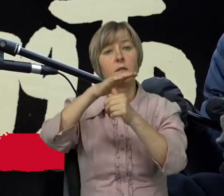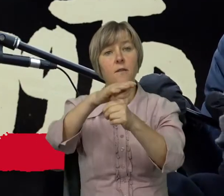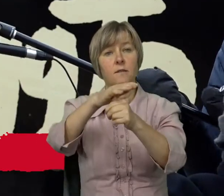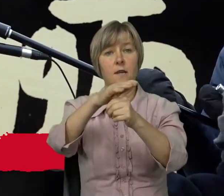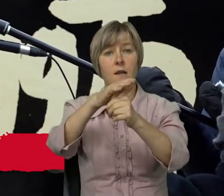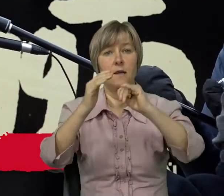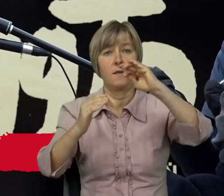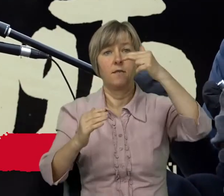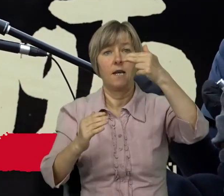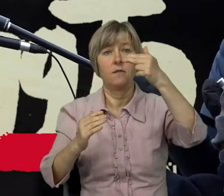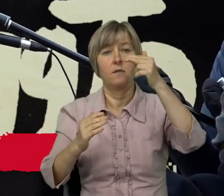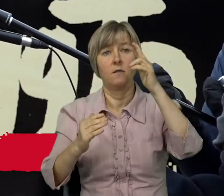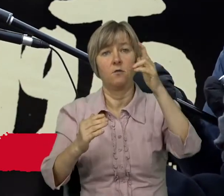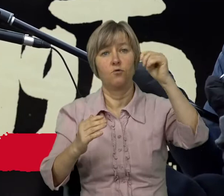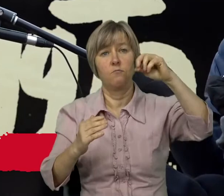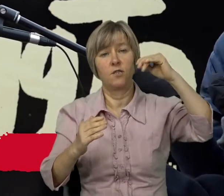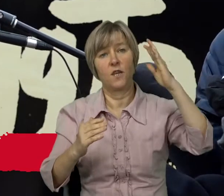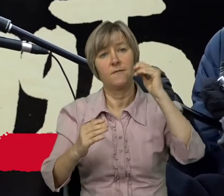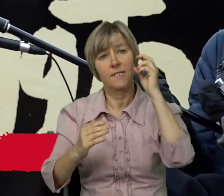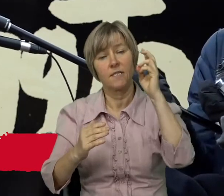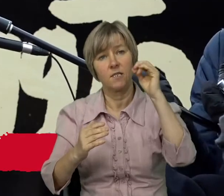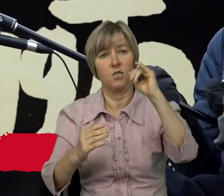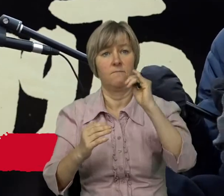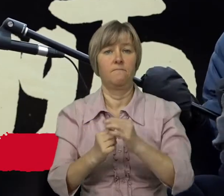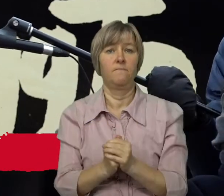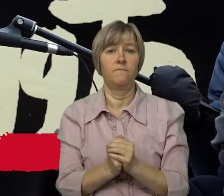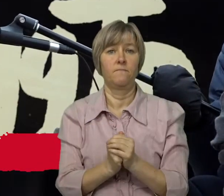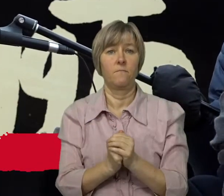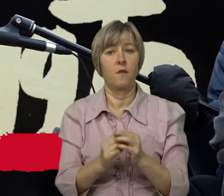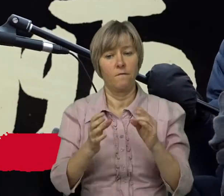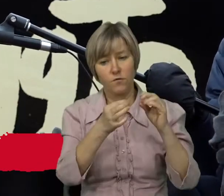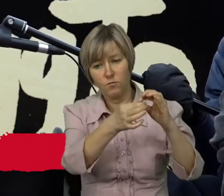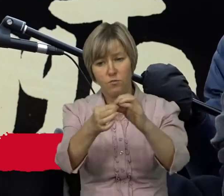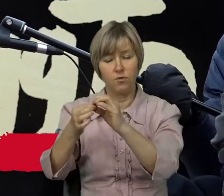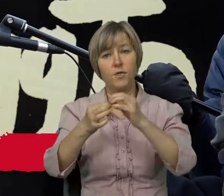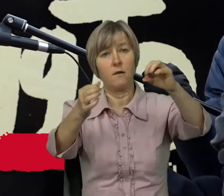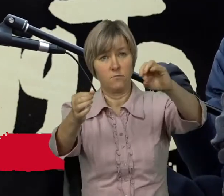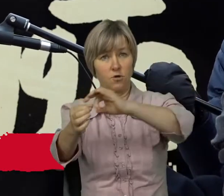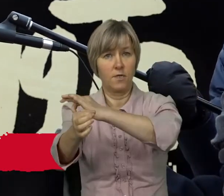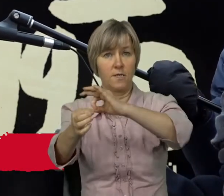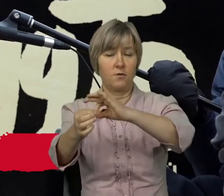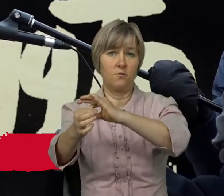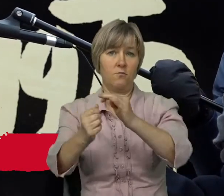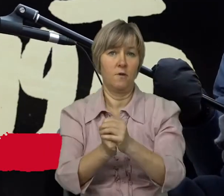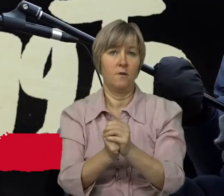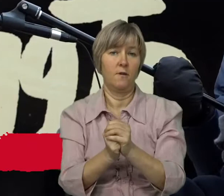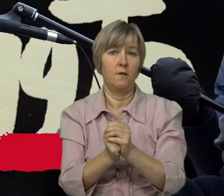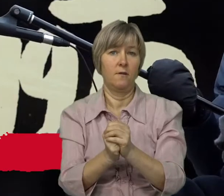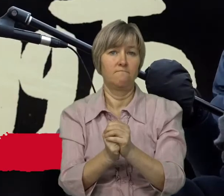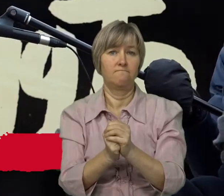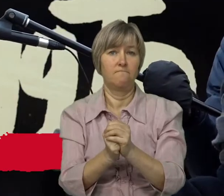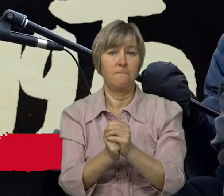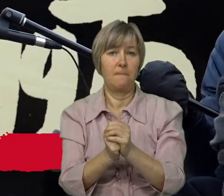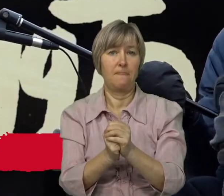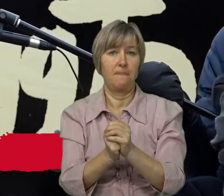kameralny Schola Cantorum Gdanensis z Towarzyszeniem Orkiestry Polskiej Filharmonii Bałtyckiej, czyli orkiestry należącej do